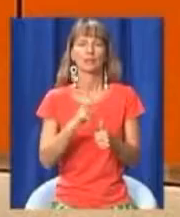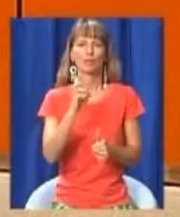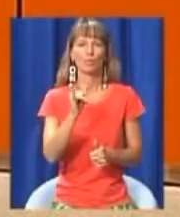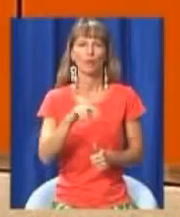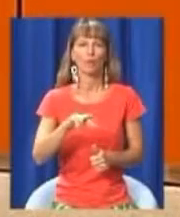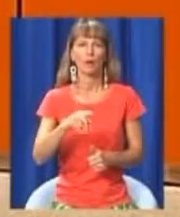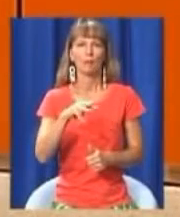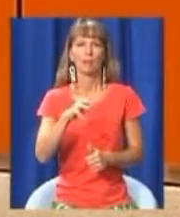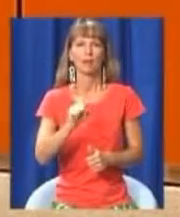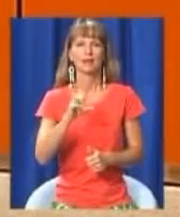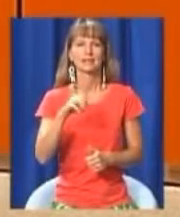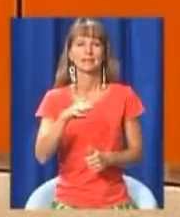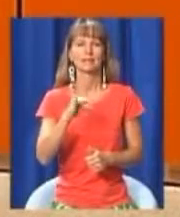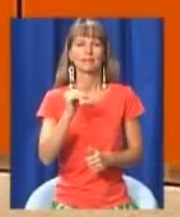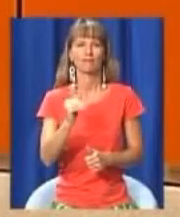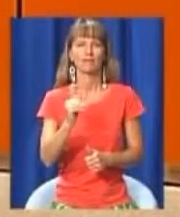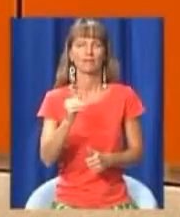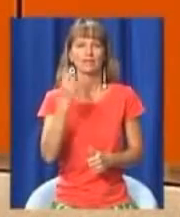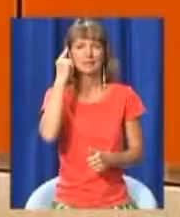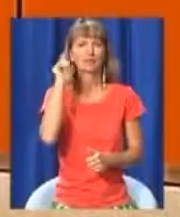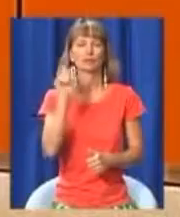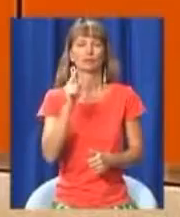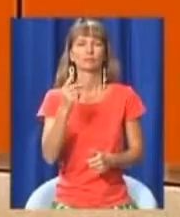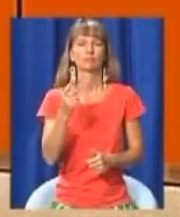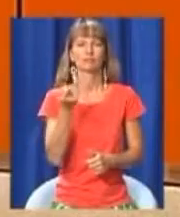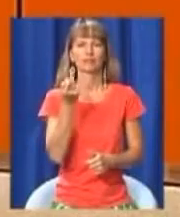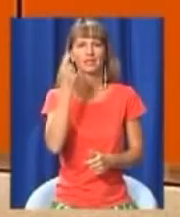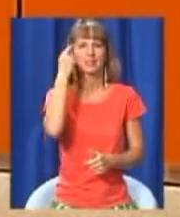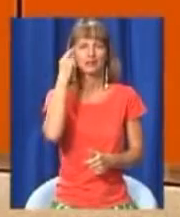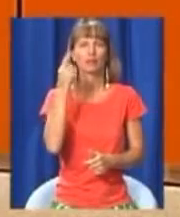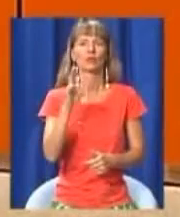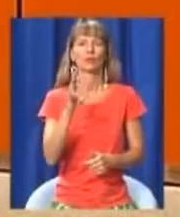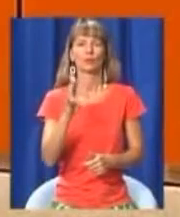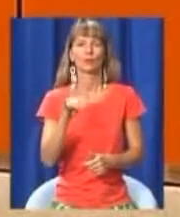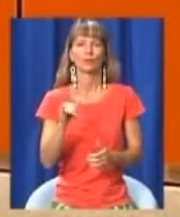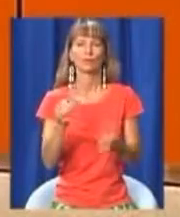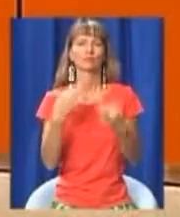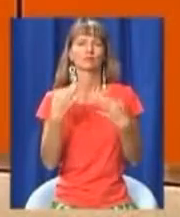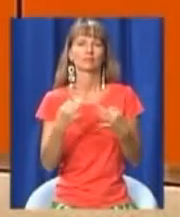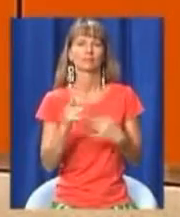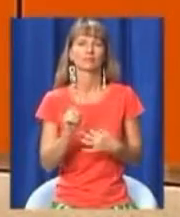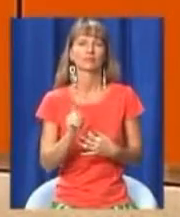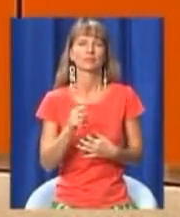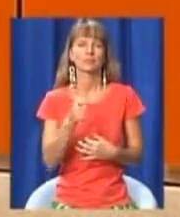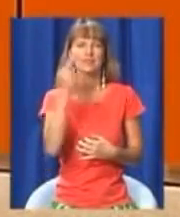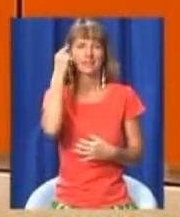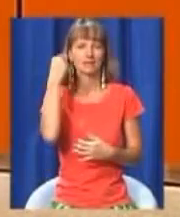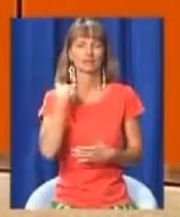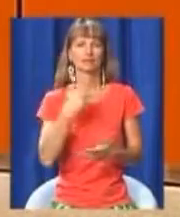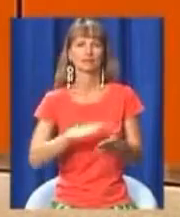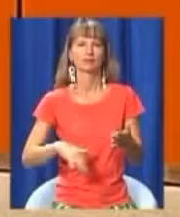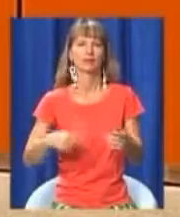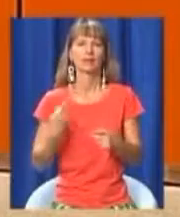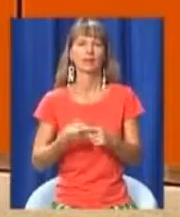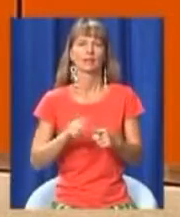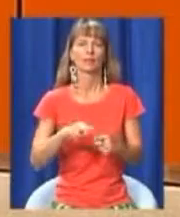щось? Ні. Зовсім ні? Трішечки. Трішечки? Ну розповідай, що там трішечки, ти знаєш, а я продовжу. Це